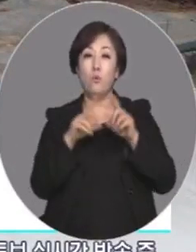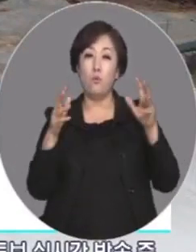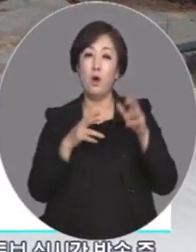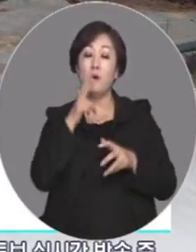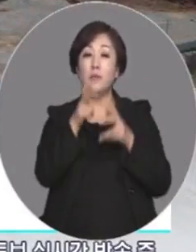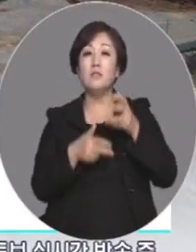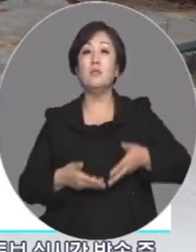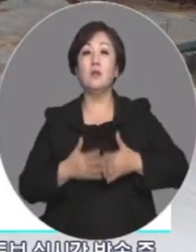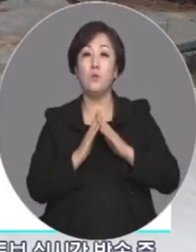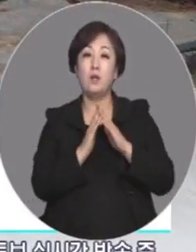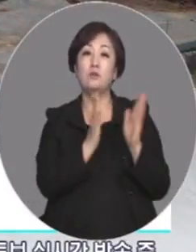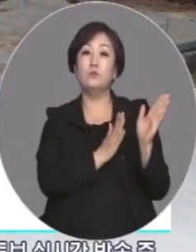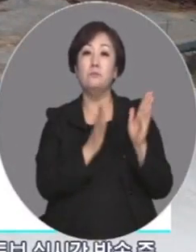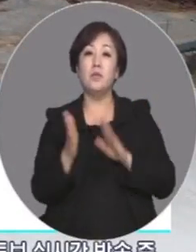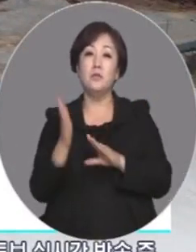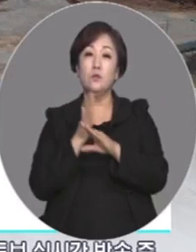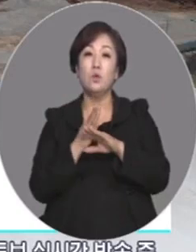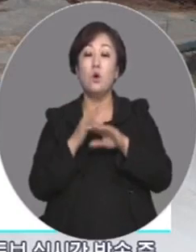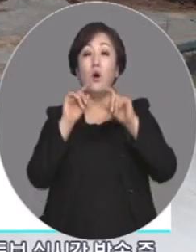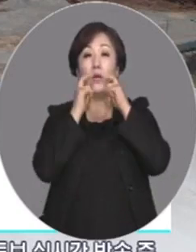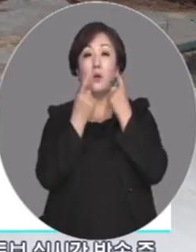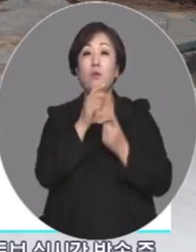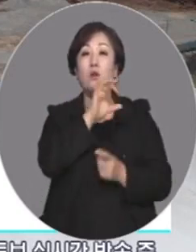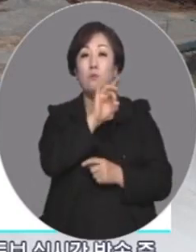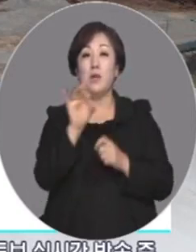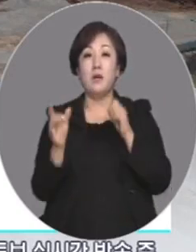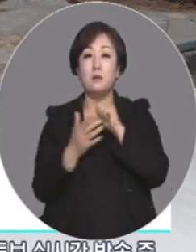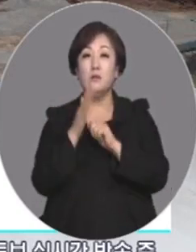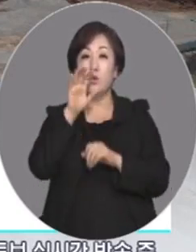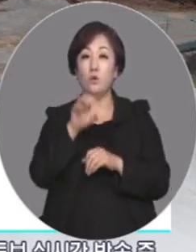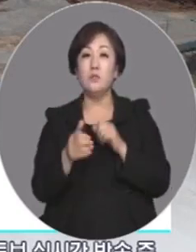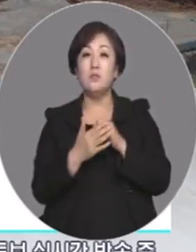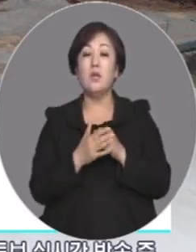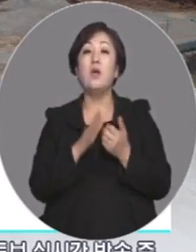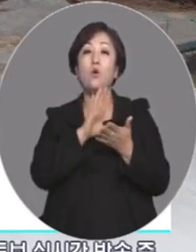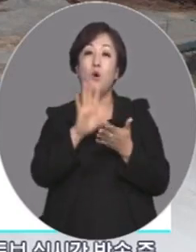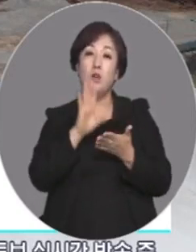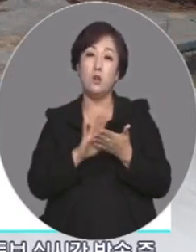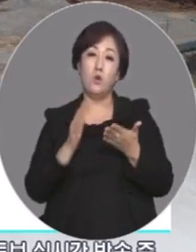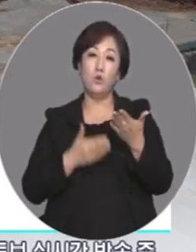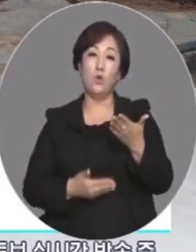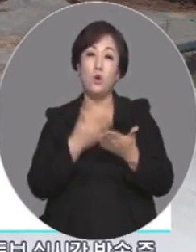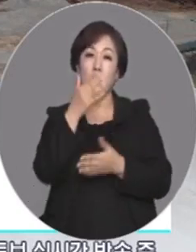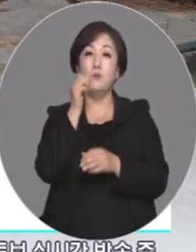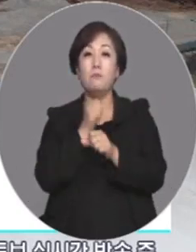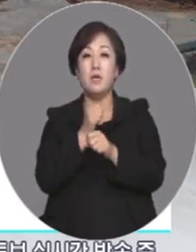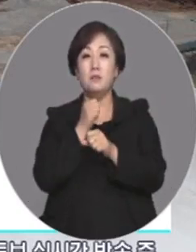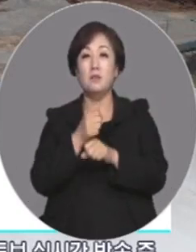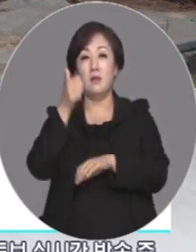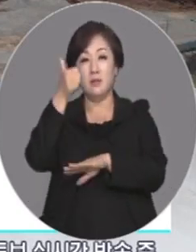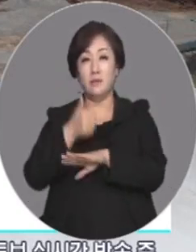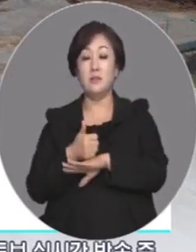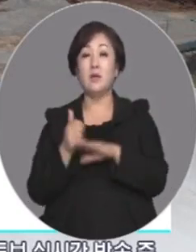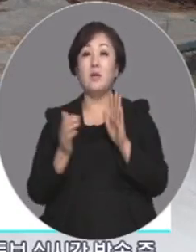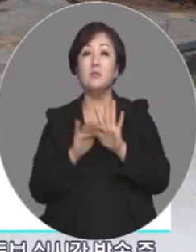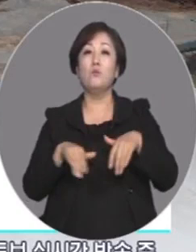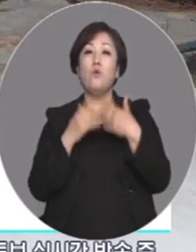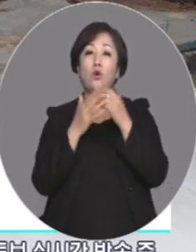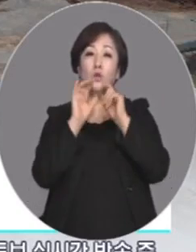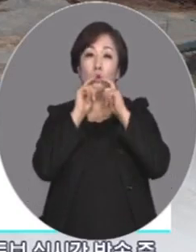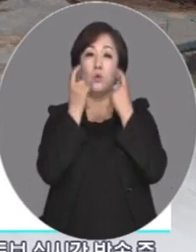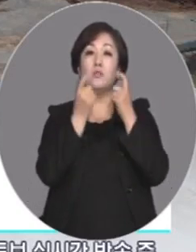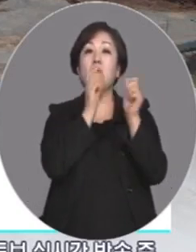건설에 나섭니다. 개별 기업이 한 단지에서 원료 도입부터 생산, 수요 창출까지 독자적으로